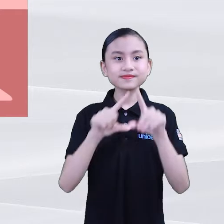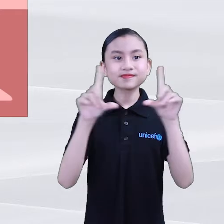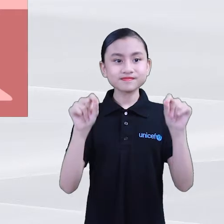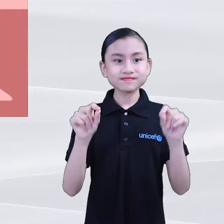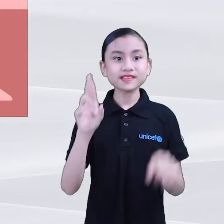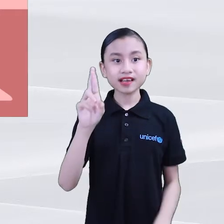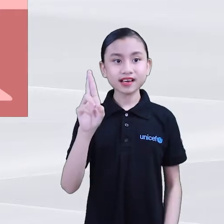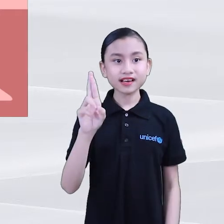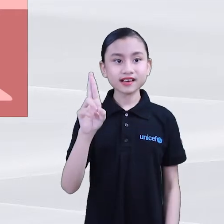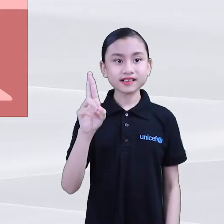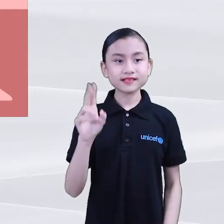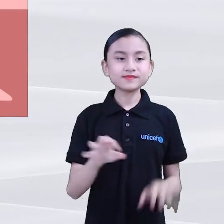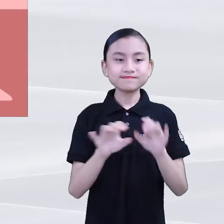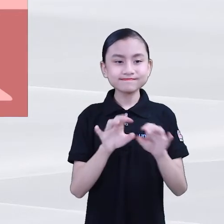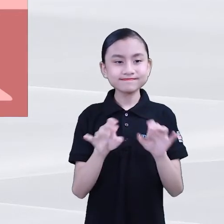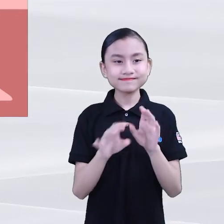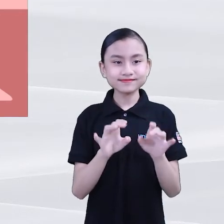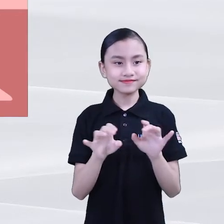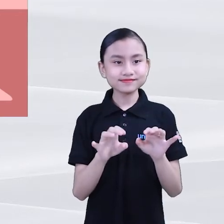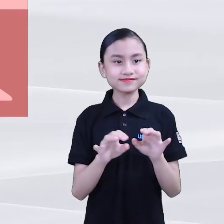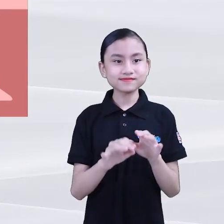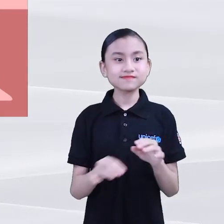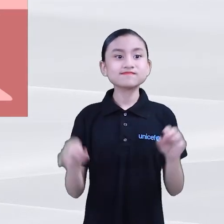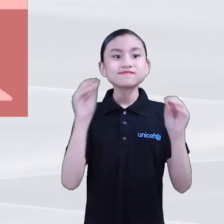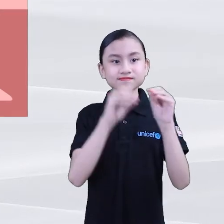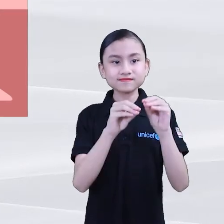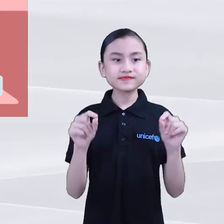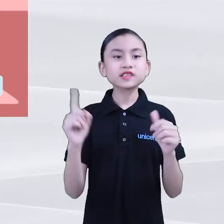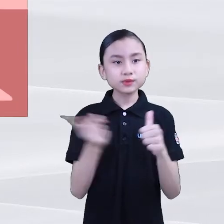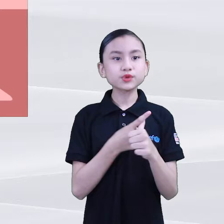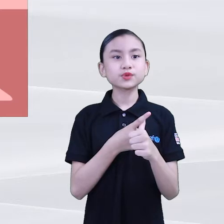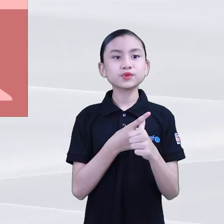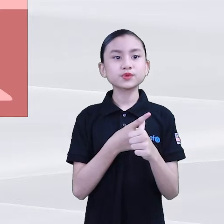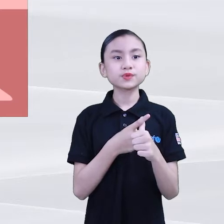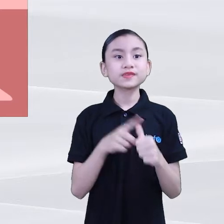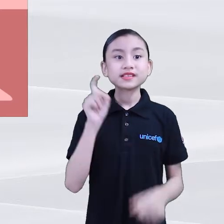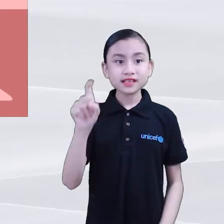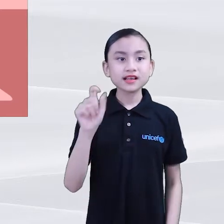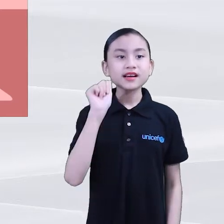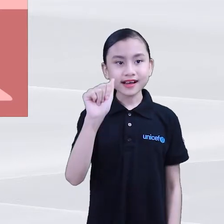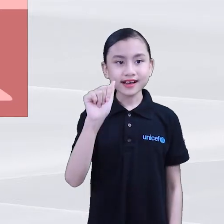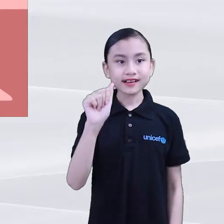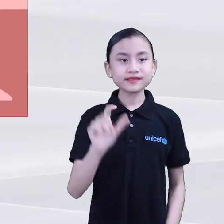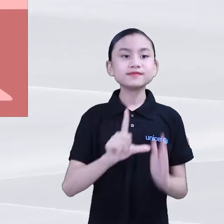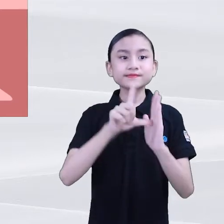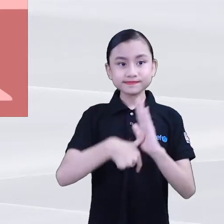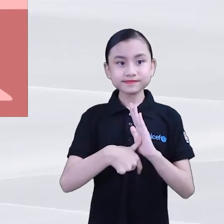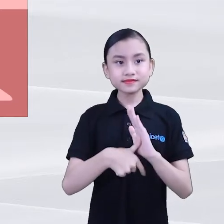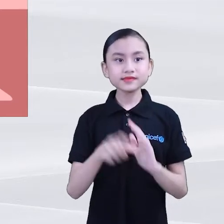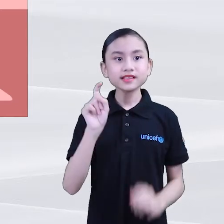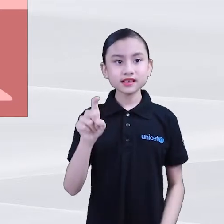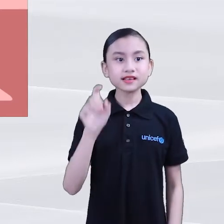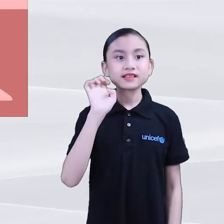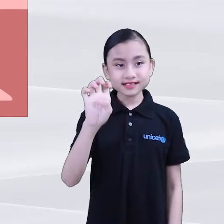Rekabit. Jadi, saya akan taikkan Rekabit untuk dapatkan blok papan pengembangan. Tekan Advance, kemudian Extensions